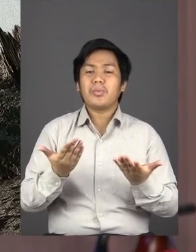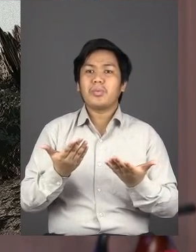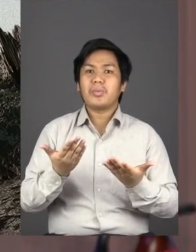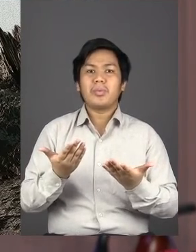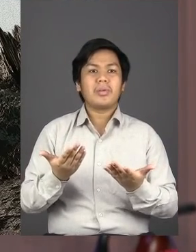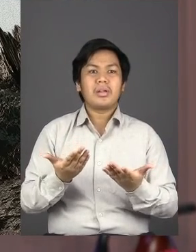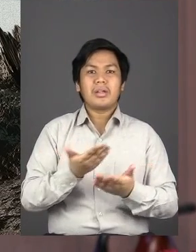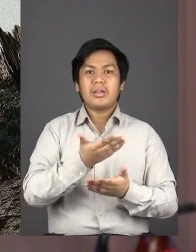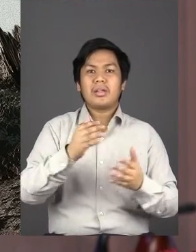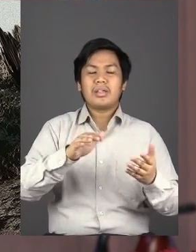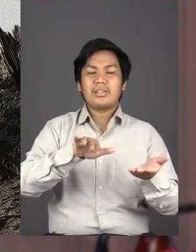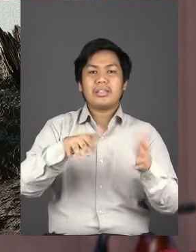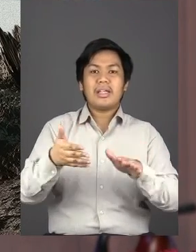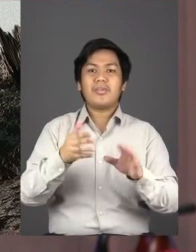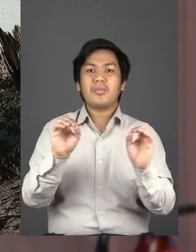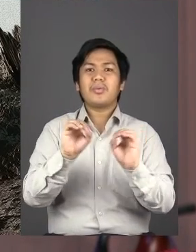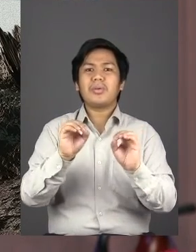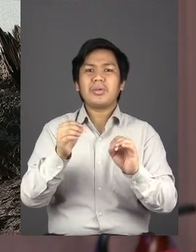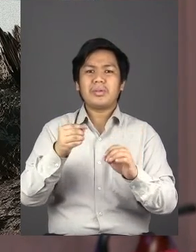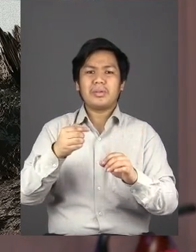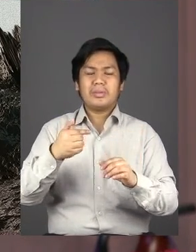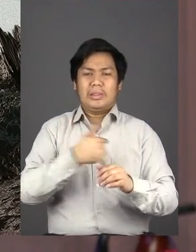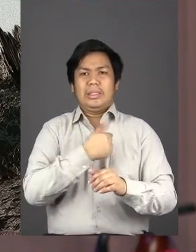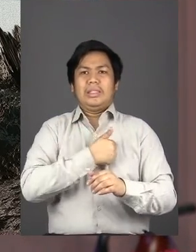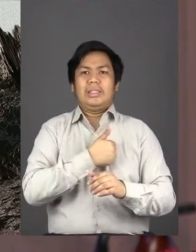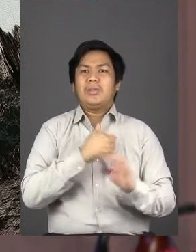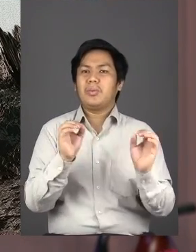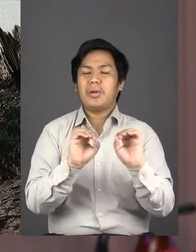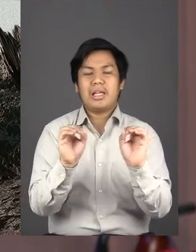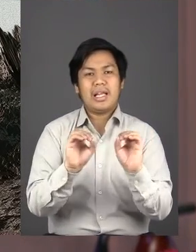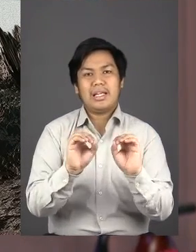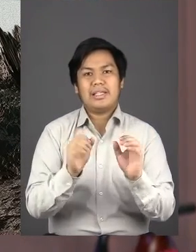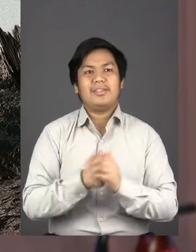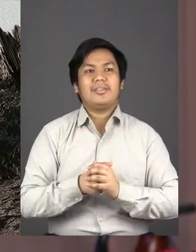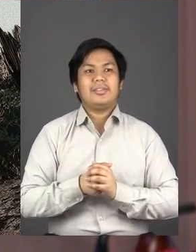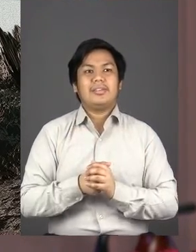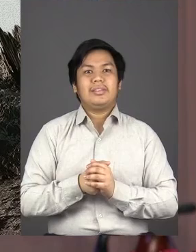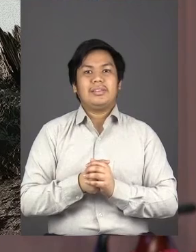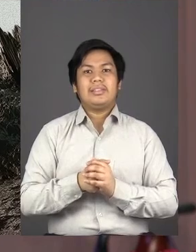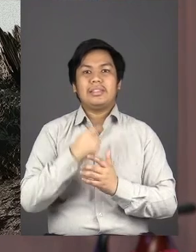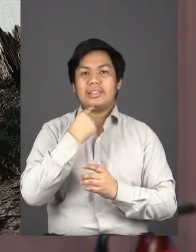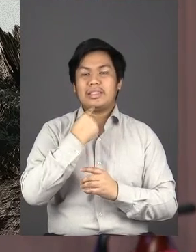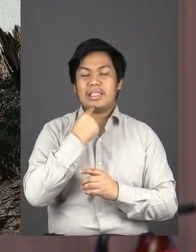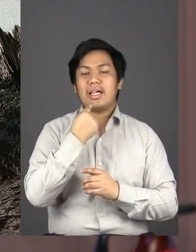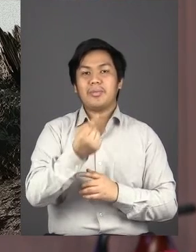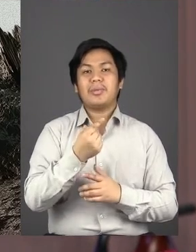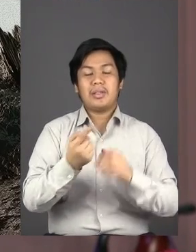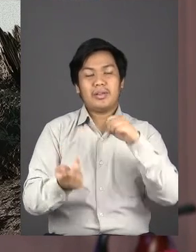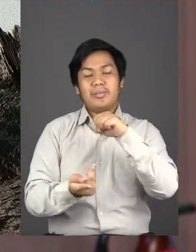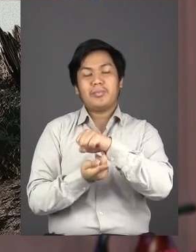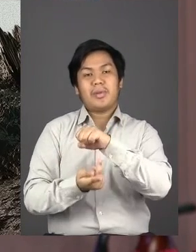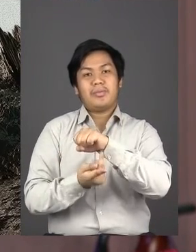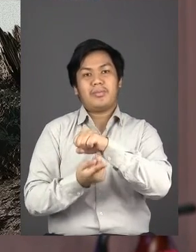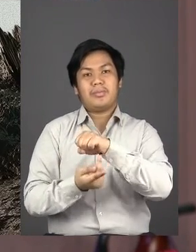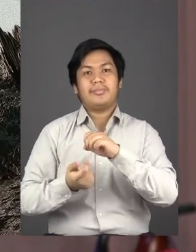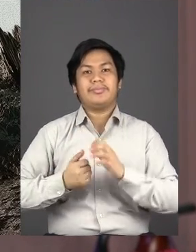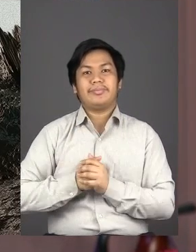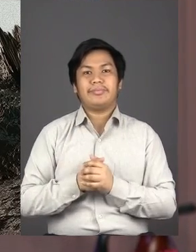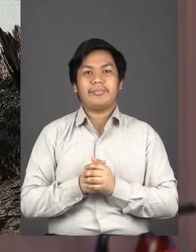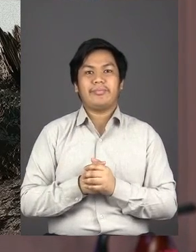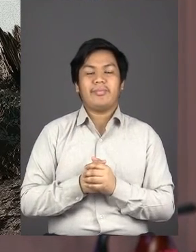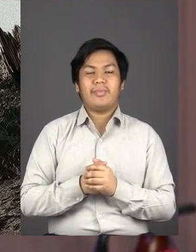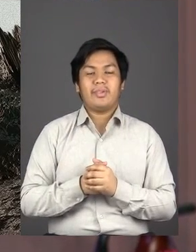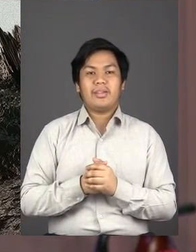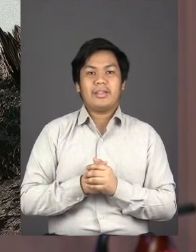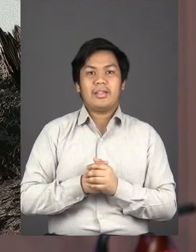O Sheol, where is your sting? Nasa 1 Corinthians 15 po yan. Kinote din po ni Pablo. Compassion